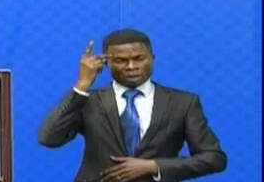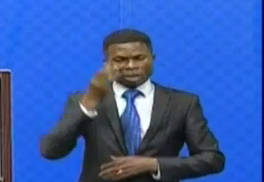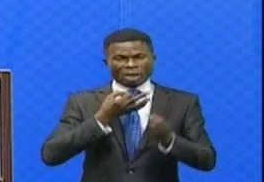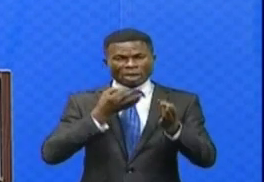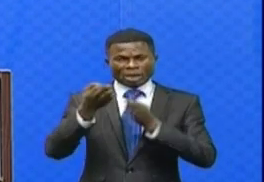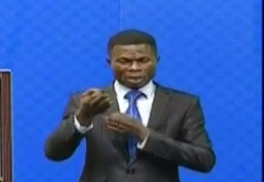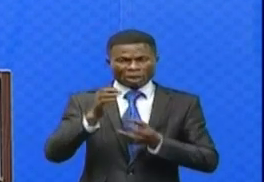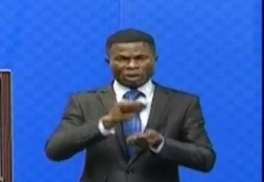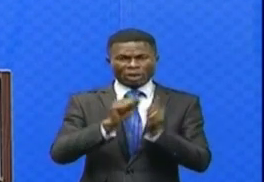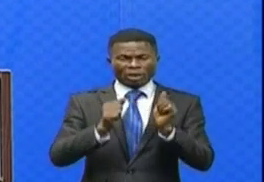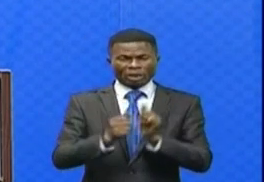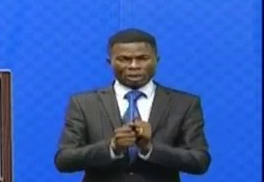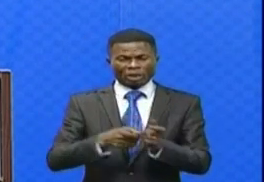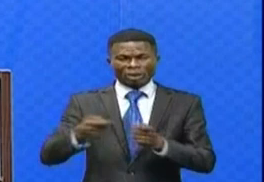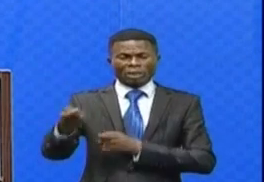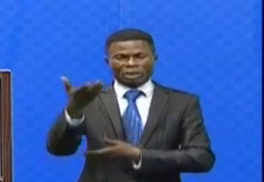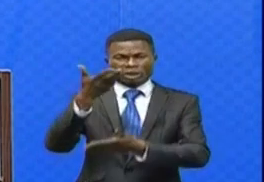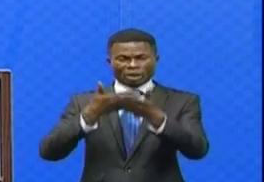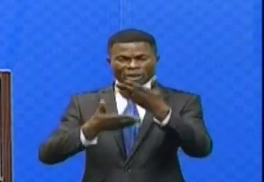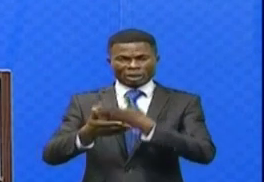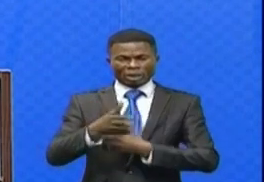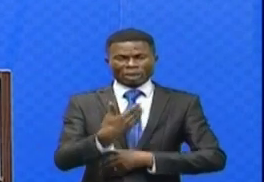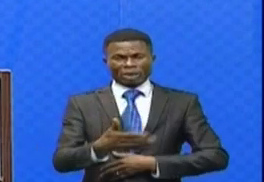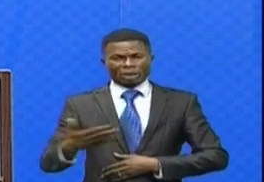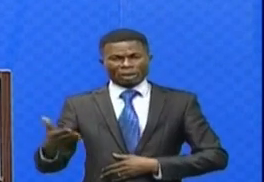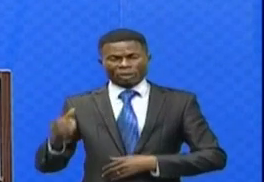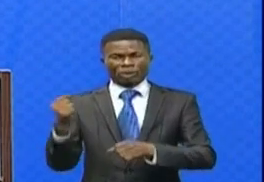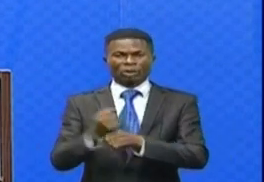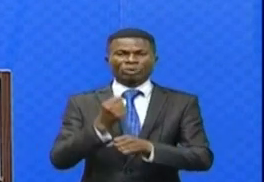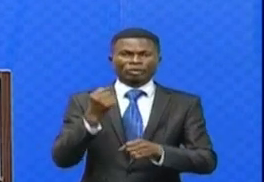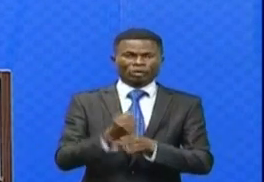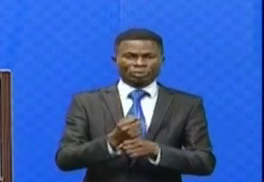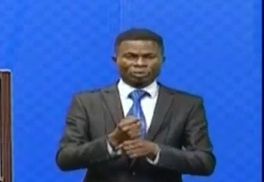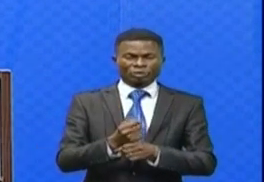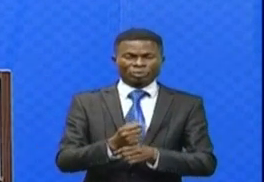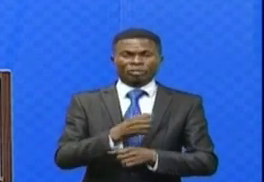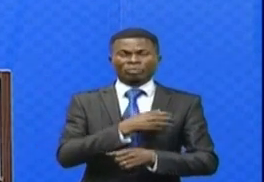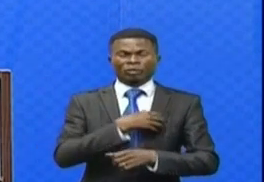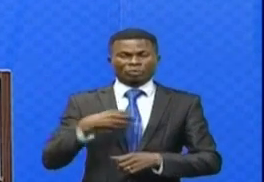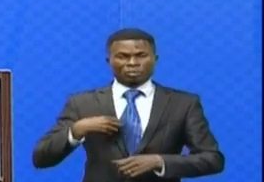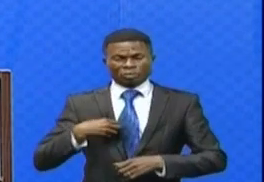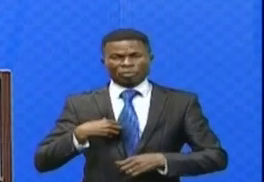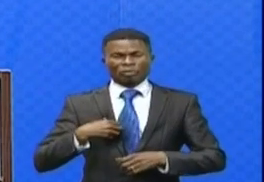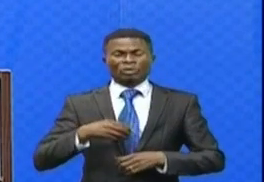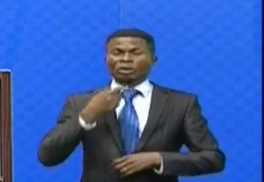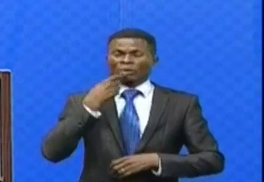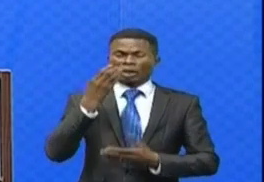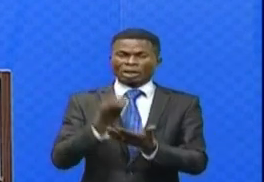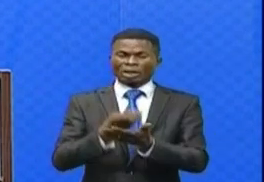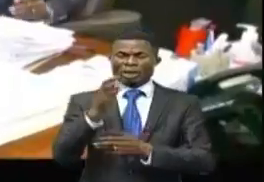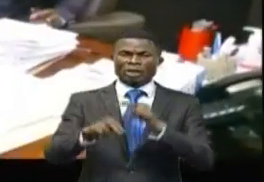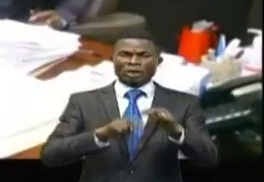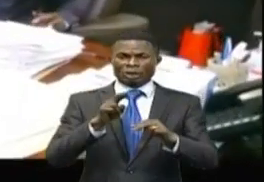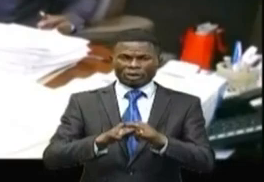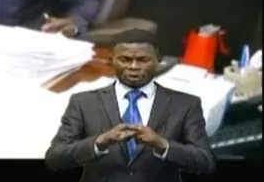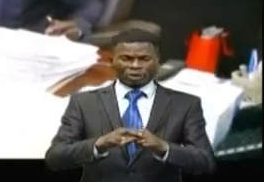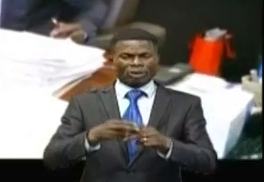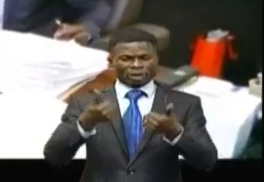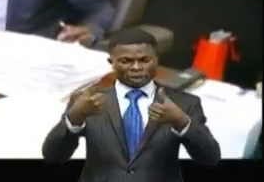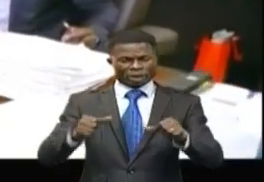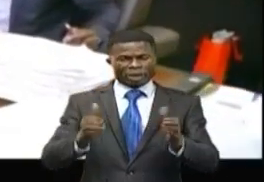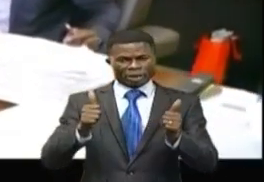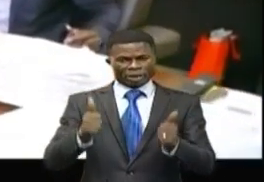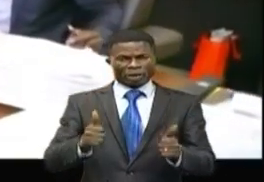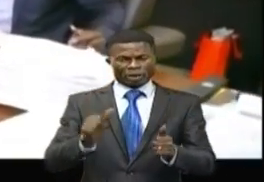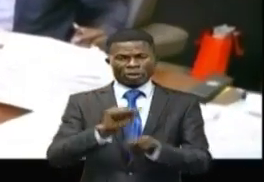la situation du marché de changes de biens et services elle a indiqué qu'elle économie nationale reste résiliente passe